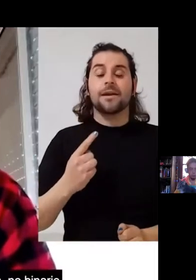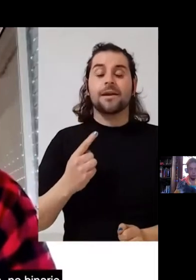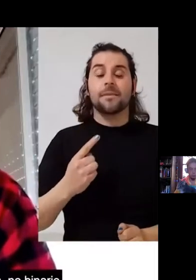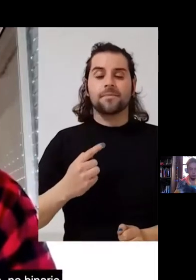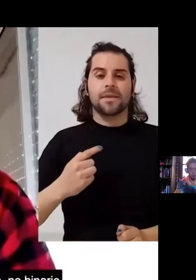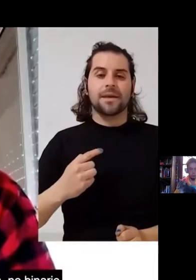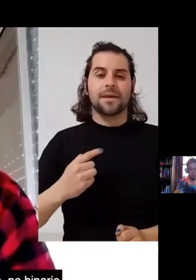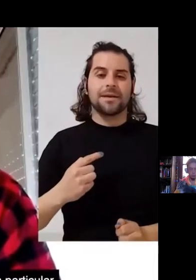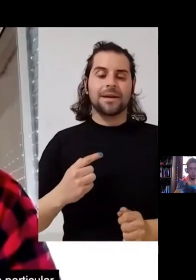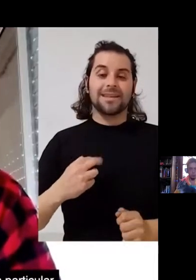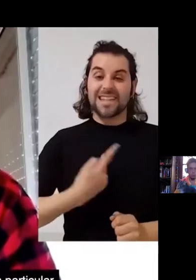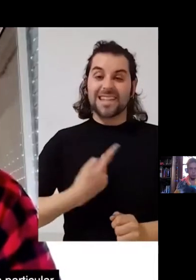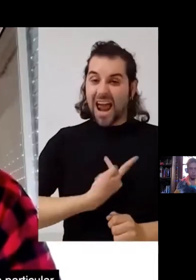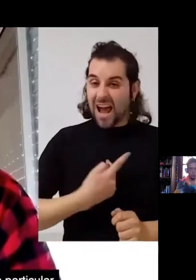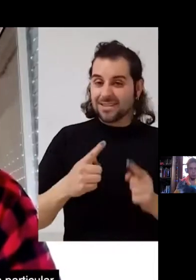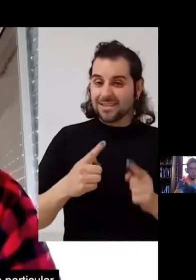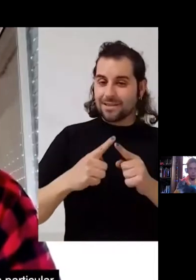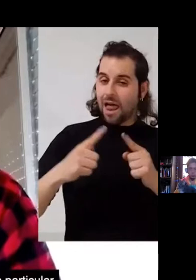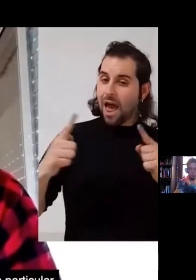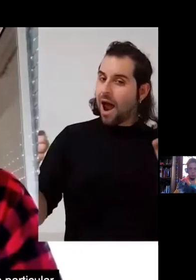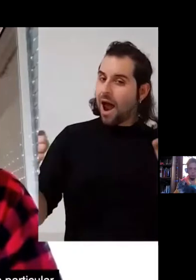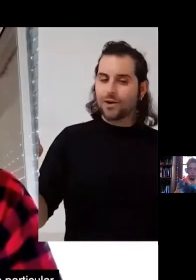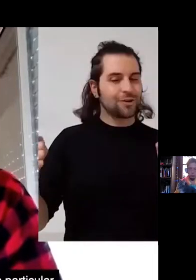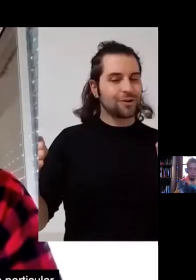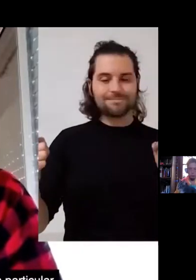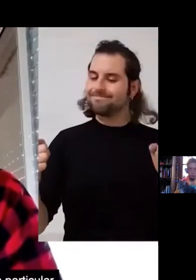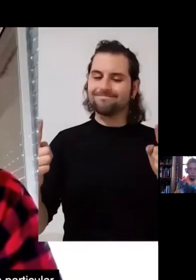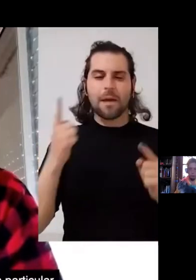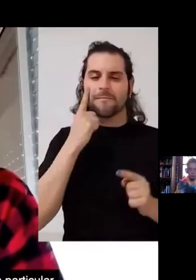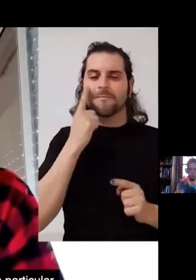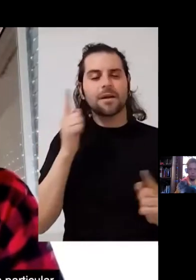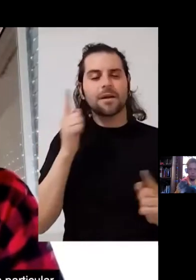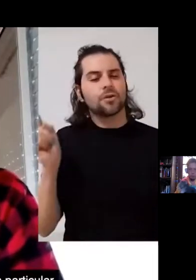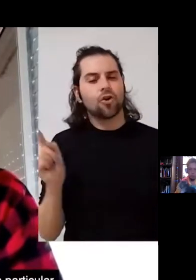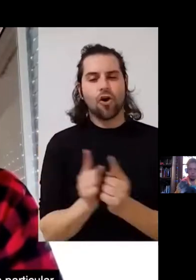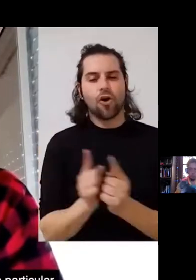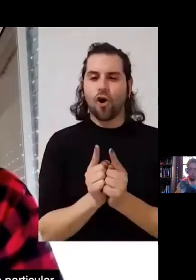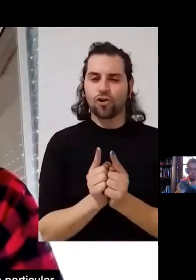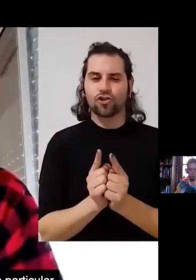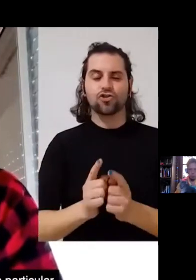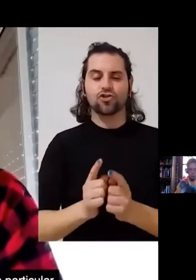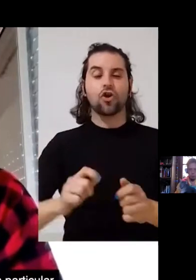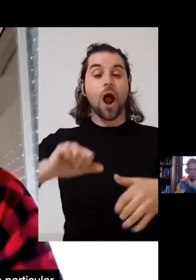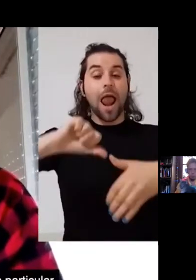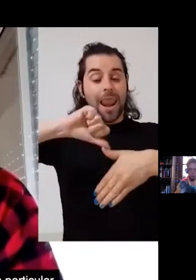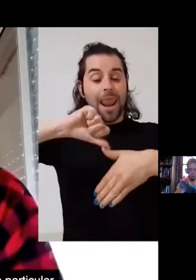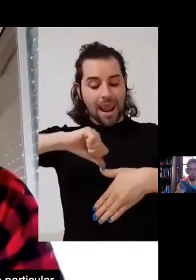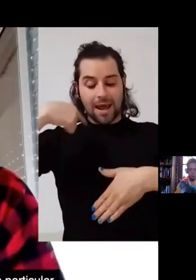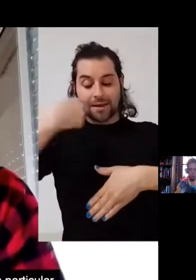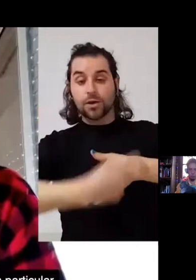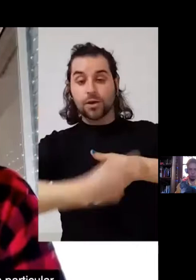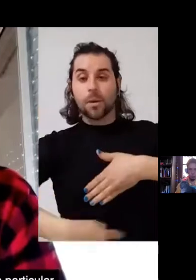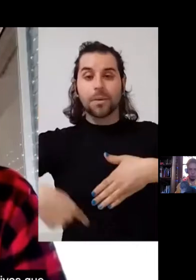plus que la moyenne de vie des personnes trans non binaires en Amérique latine